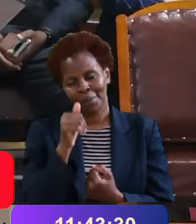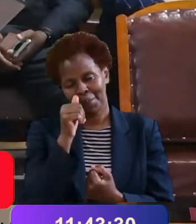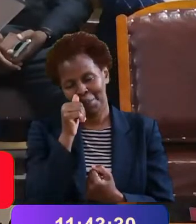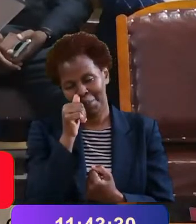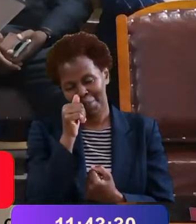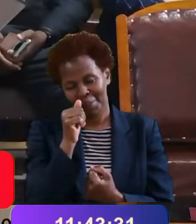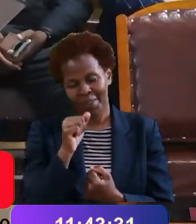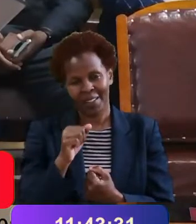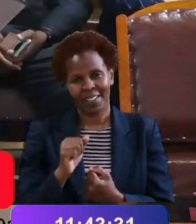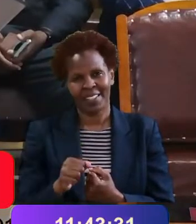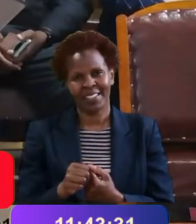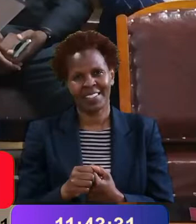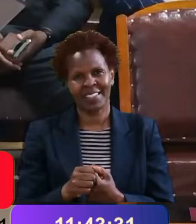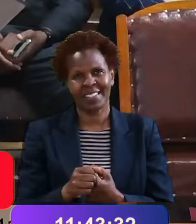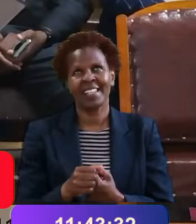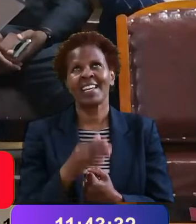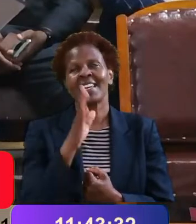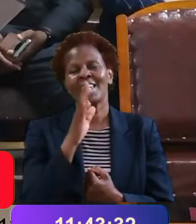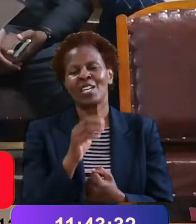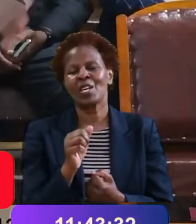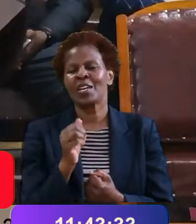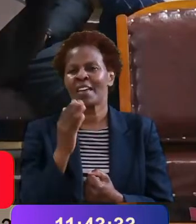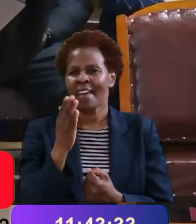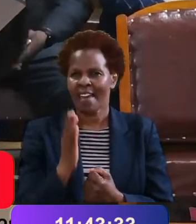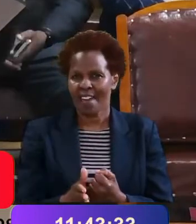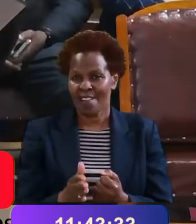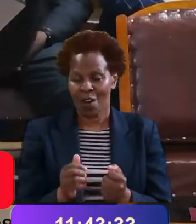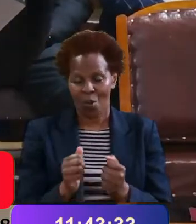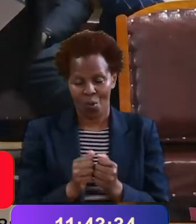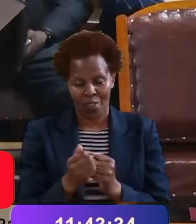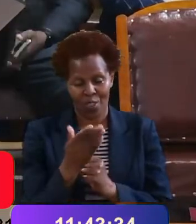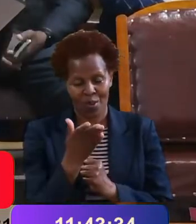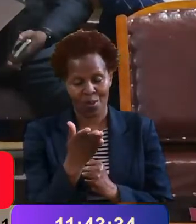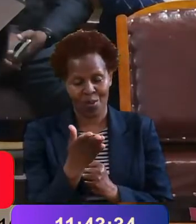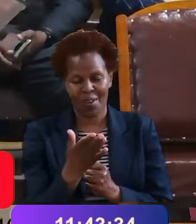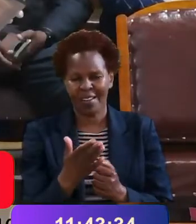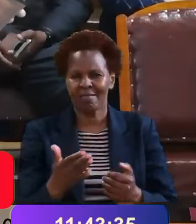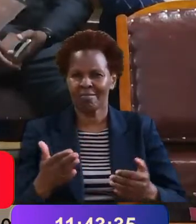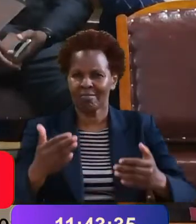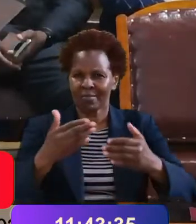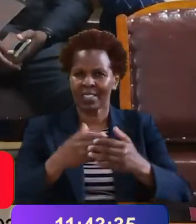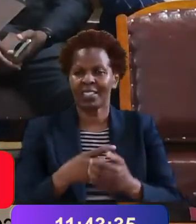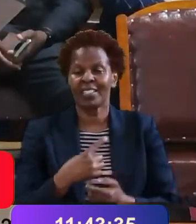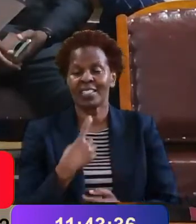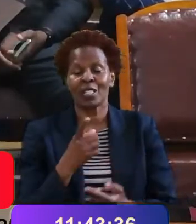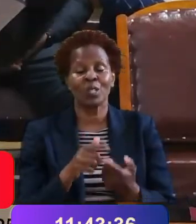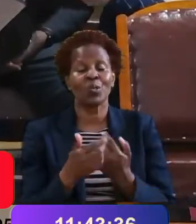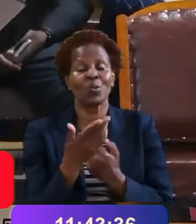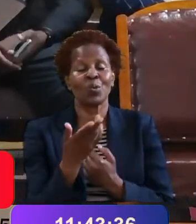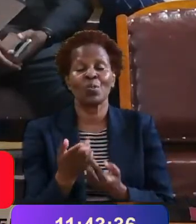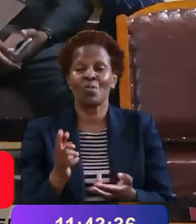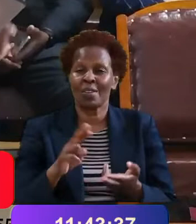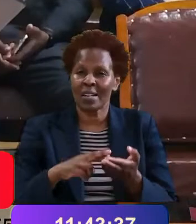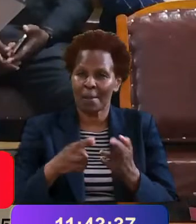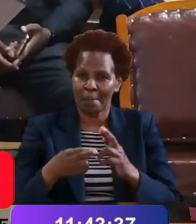Yeye hatutoroki hata wakati anaturudisha, anatuambia kuja utubu. Na ukitubu tena